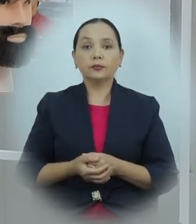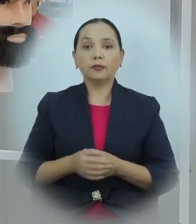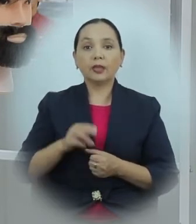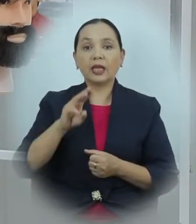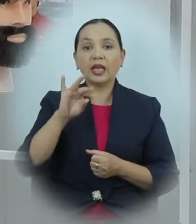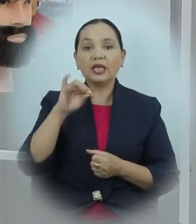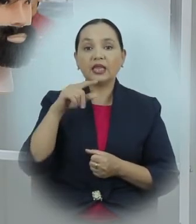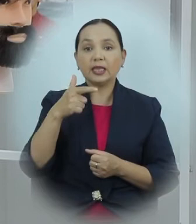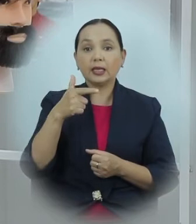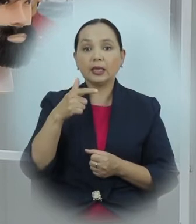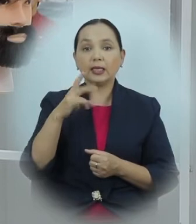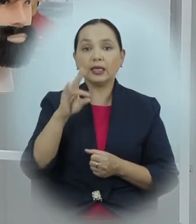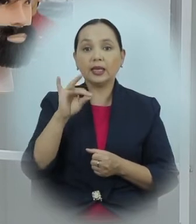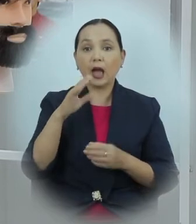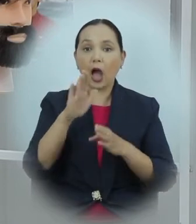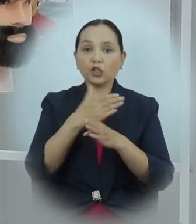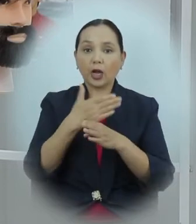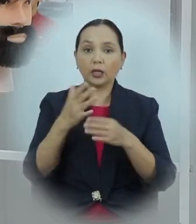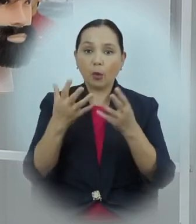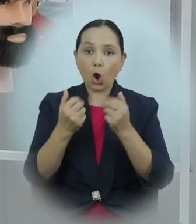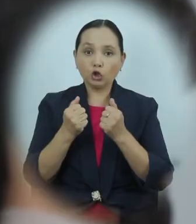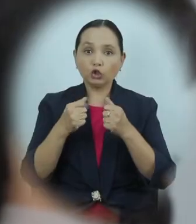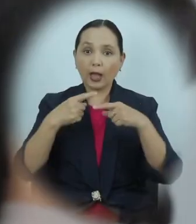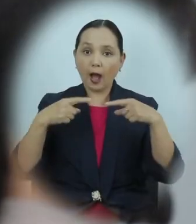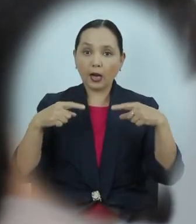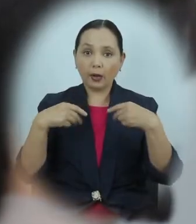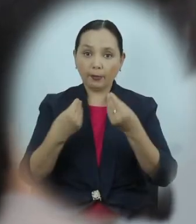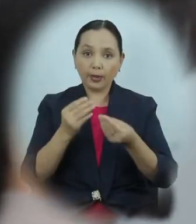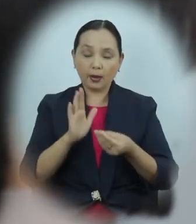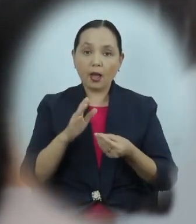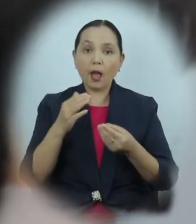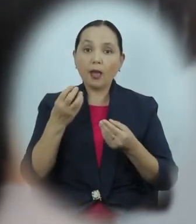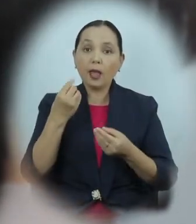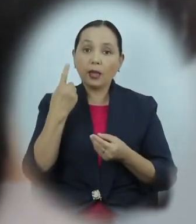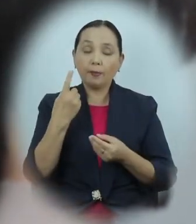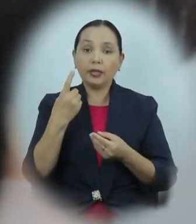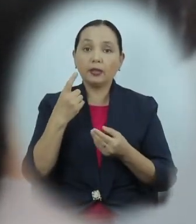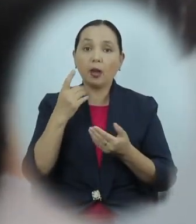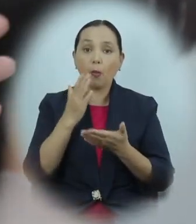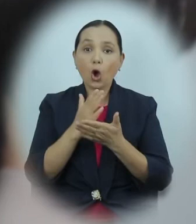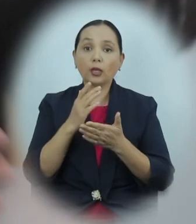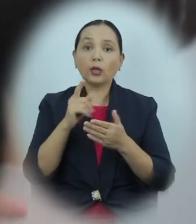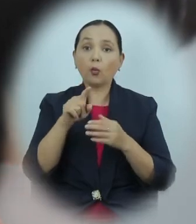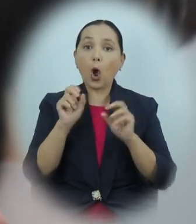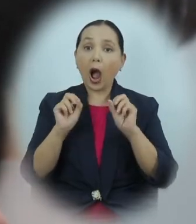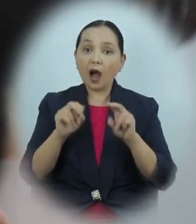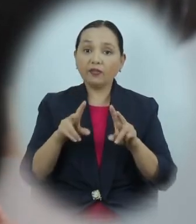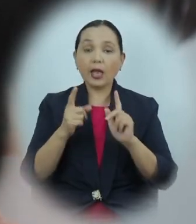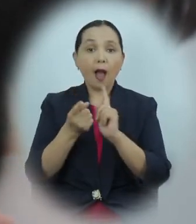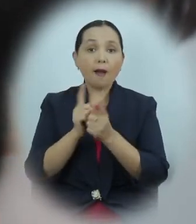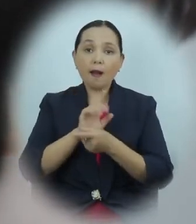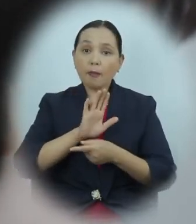tig'ni ajratib olishimizga xavfsiz deb nom beriladi. Yana shunday ustara borki, xavfli, u hech qanday tig'